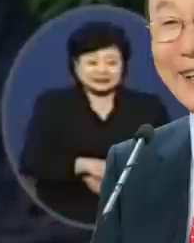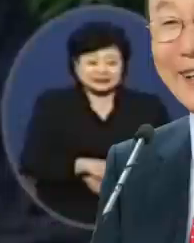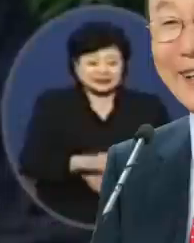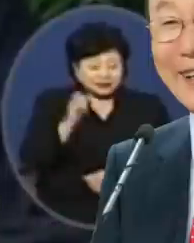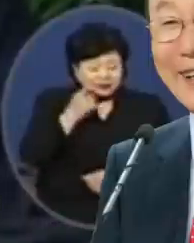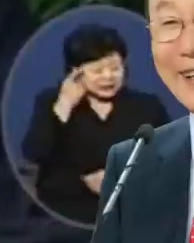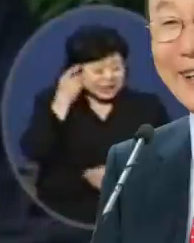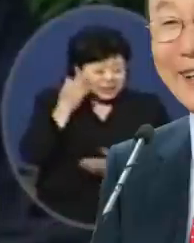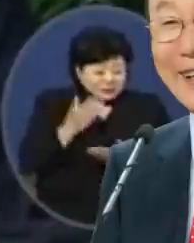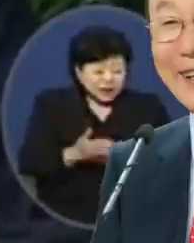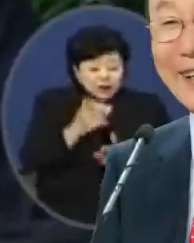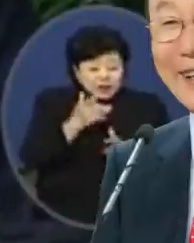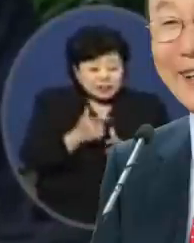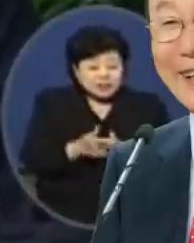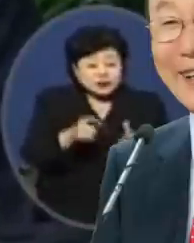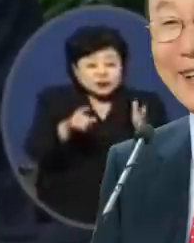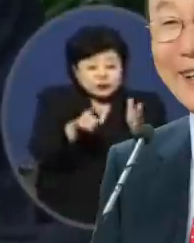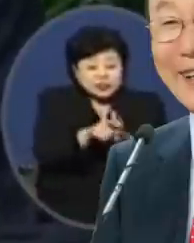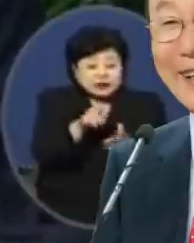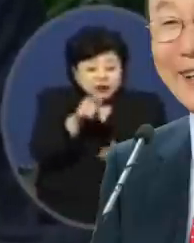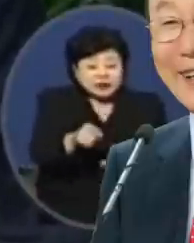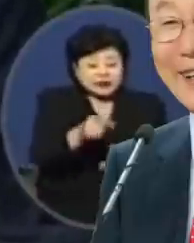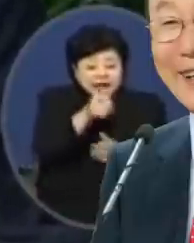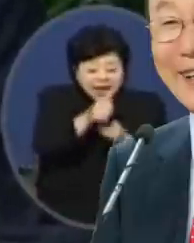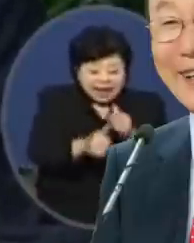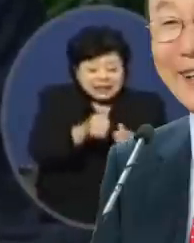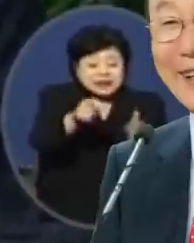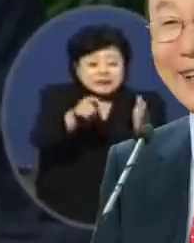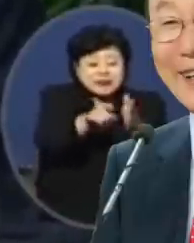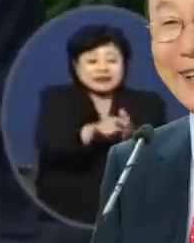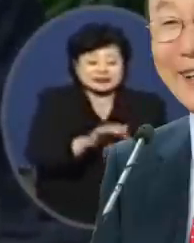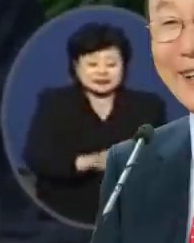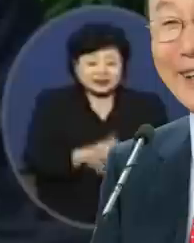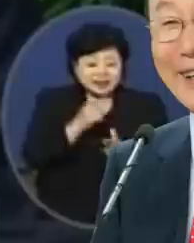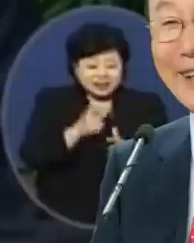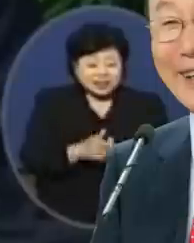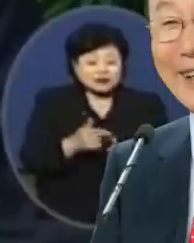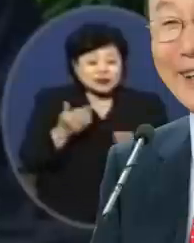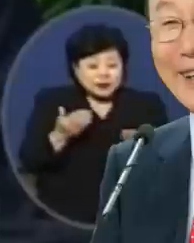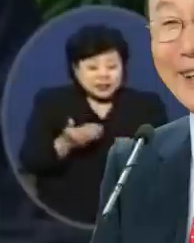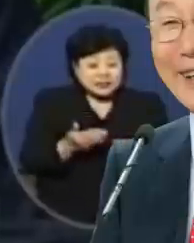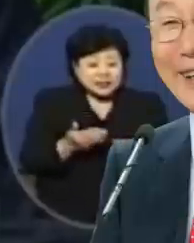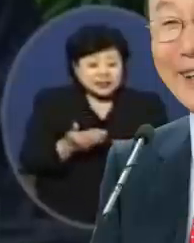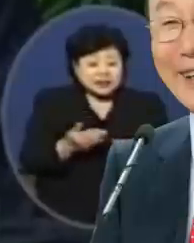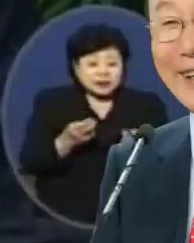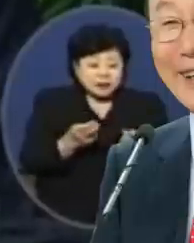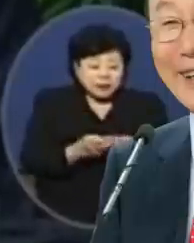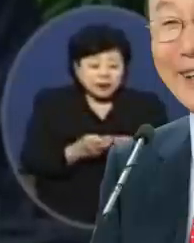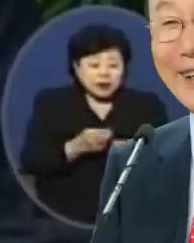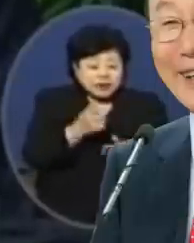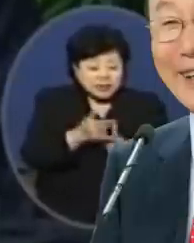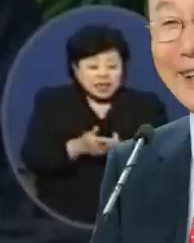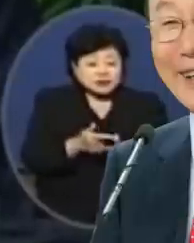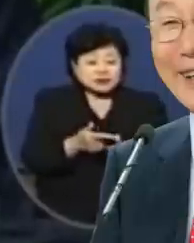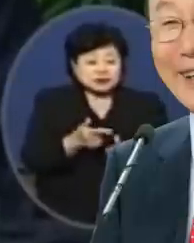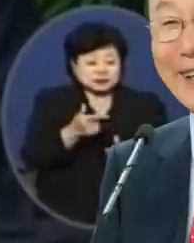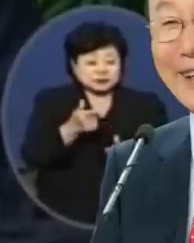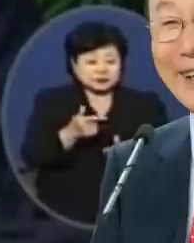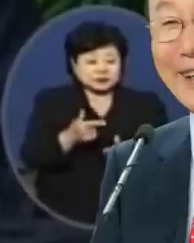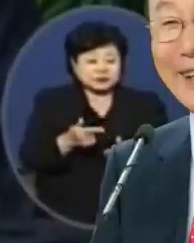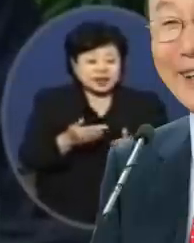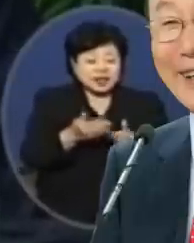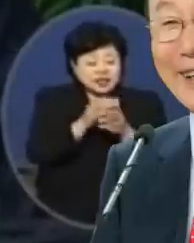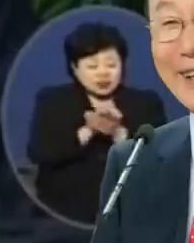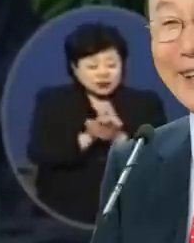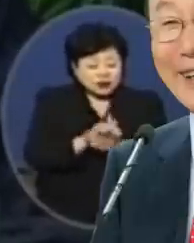어렵게 생각하지 마십시오. 예수님을 믿는 것이 하나님의 일을 하는 것이다. 그럼 예수님의 일을 어떻게 하는 것입니까? 예수님의 일은 예수님께